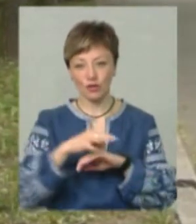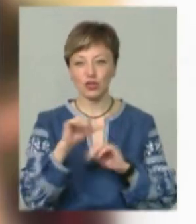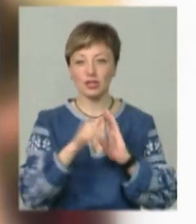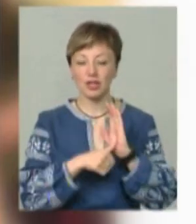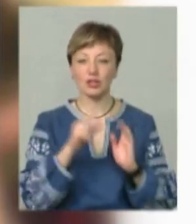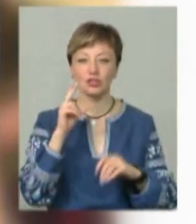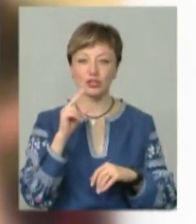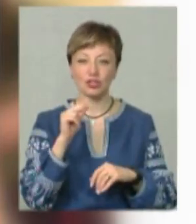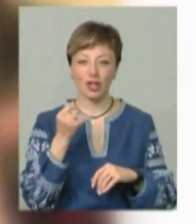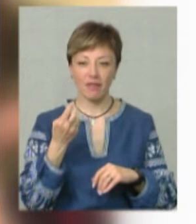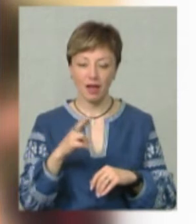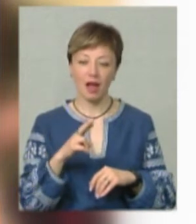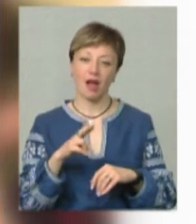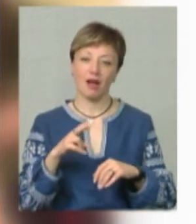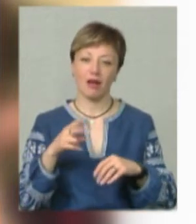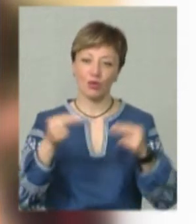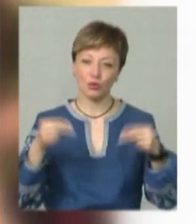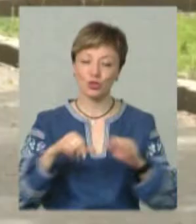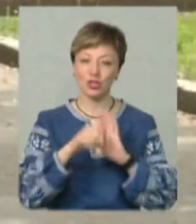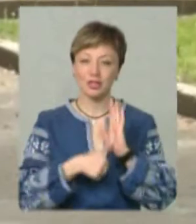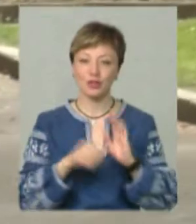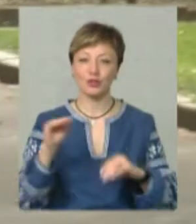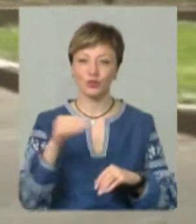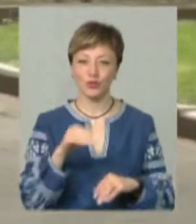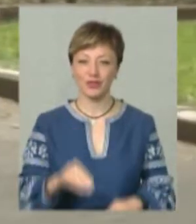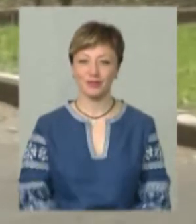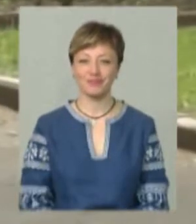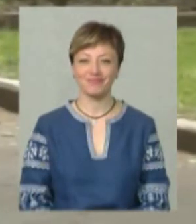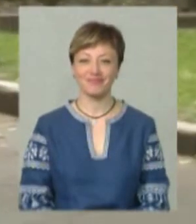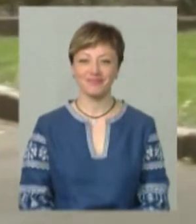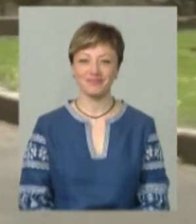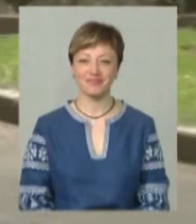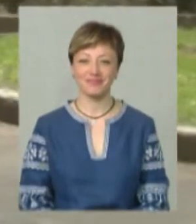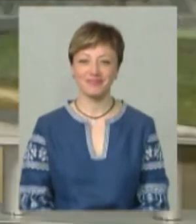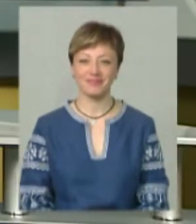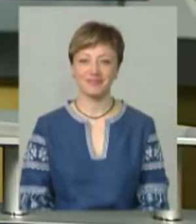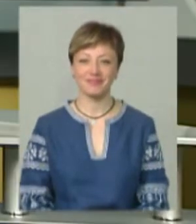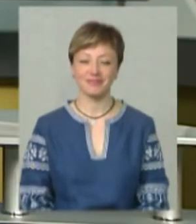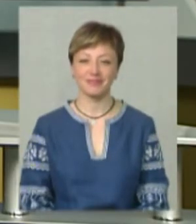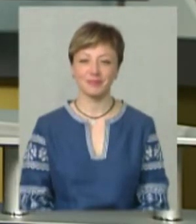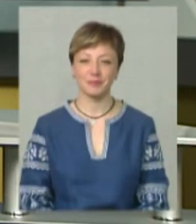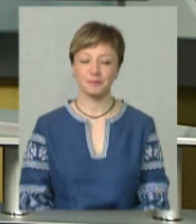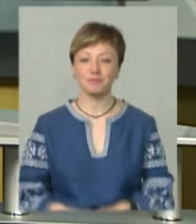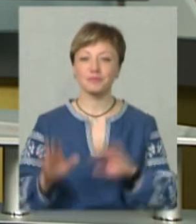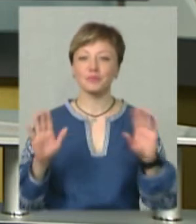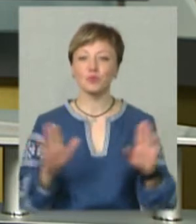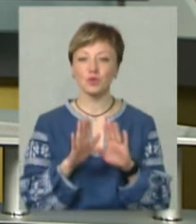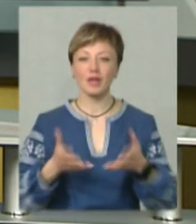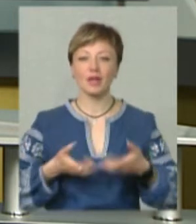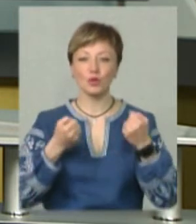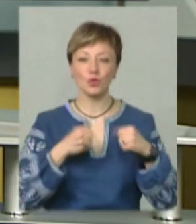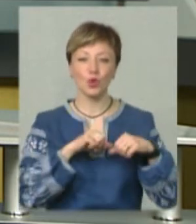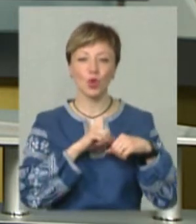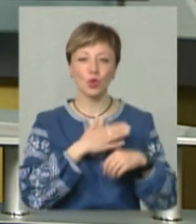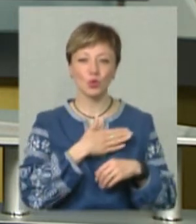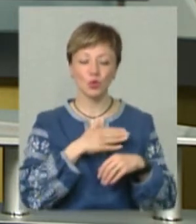червня. Дату одруження обрали 16 жовтня. Михайло Жила, Віктор Кривий. Новини на Суспільному. Хмельницький. Музика рятує душу.